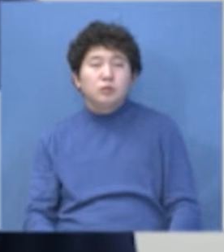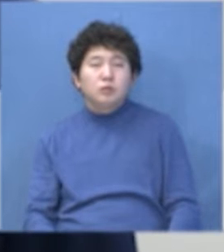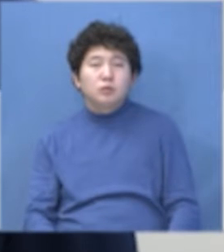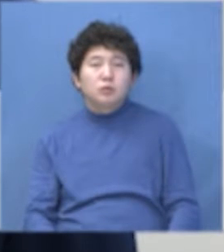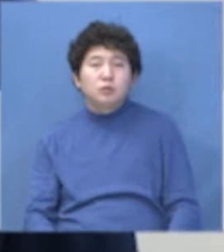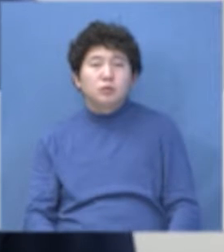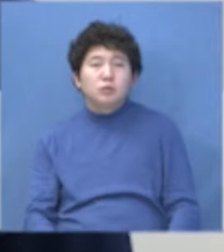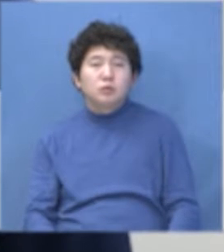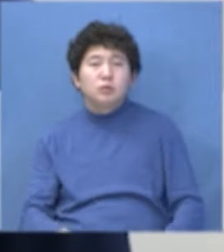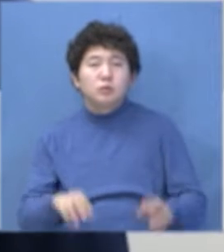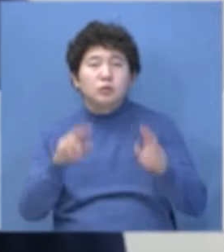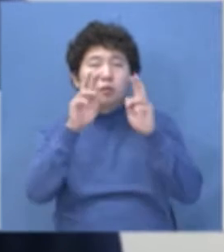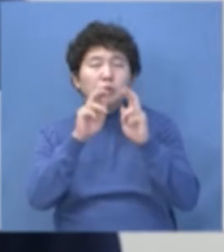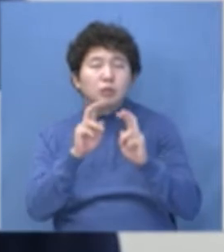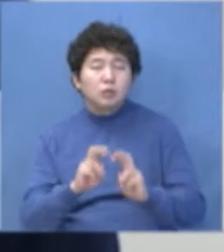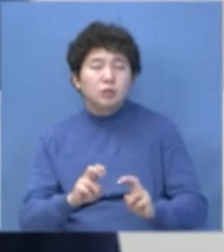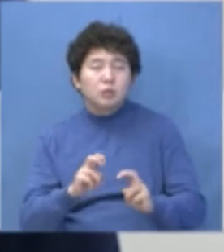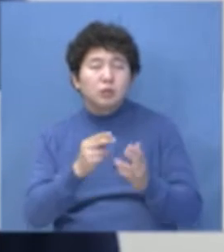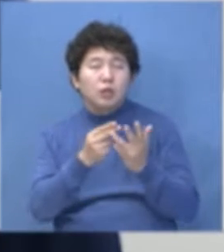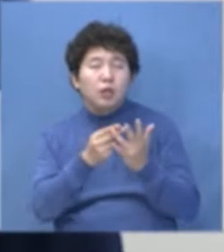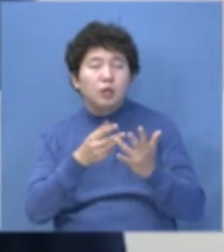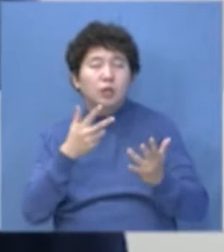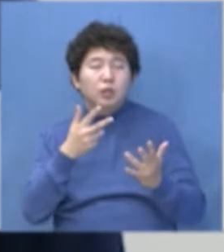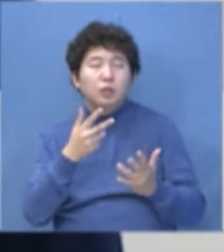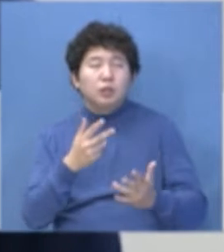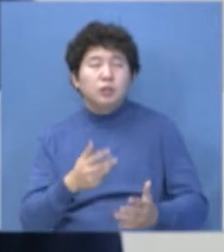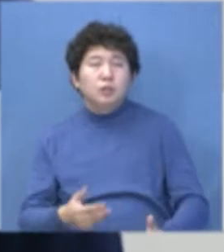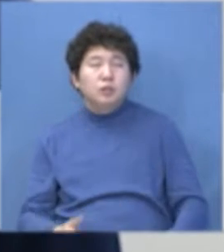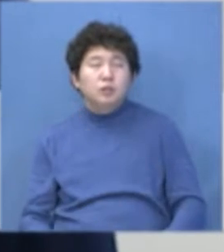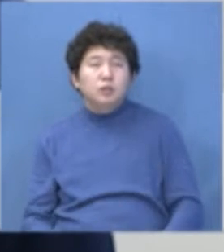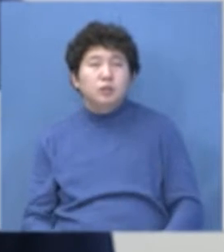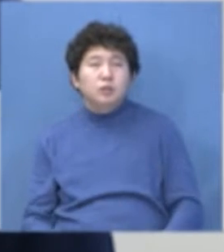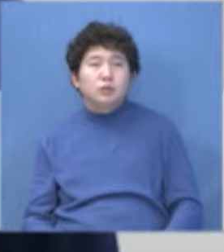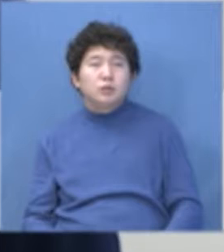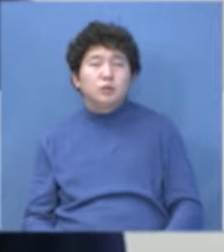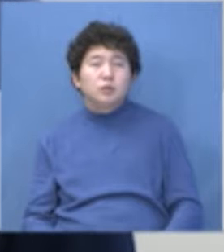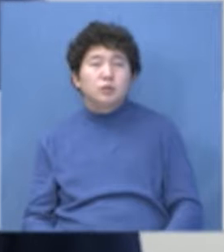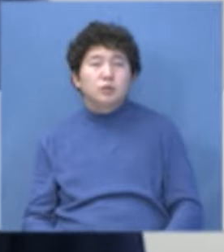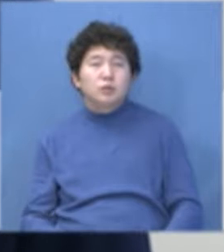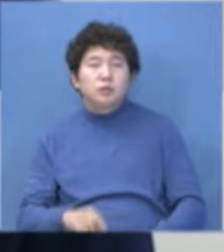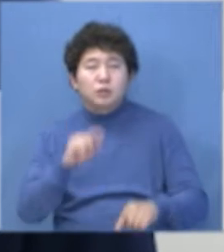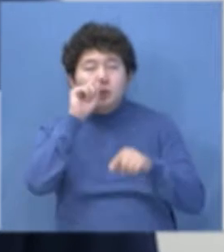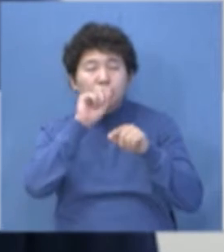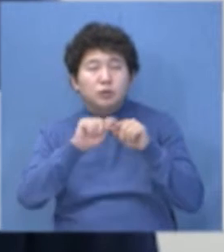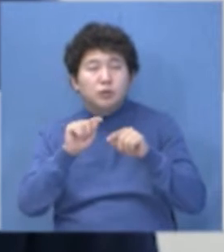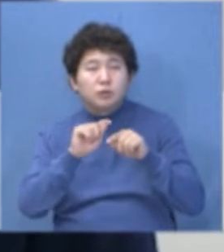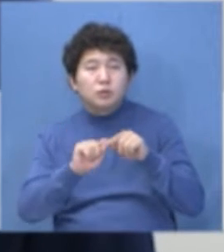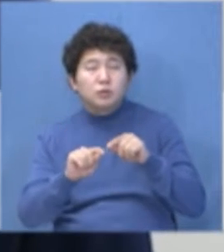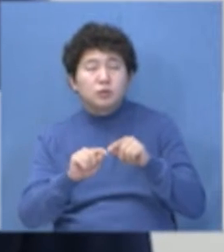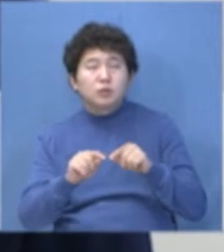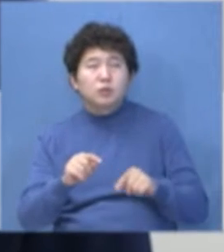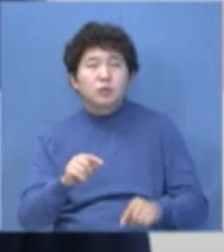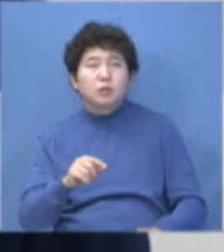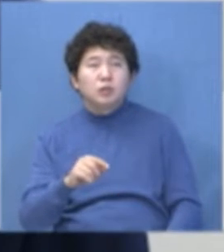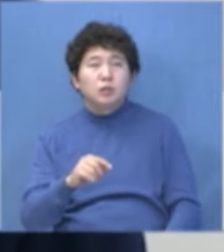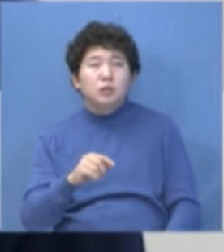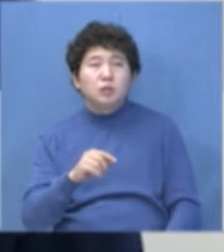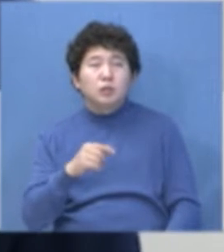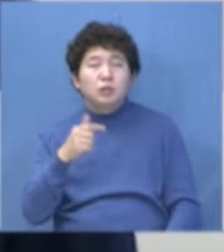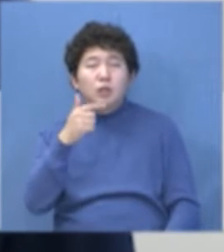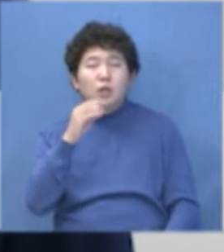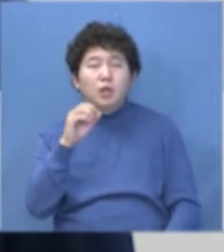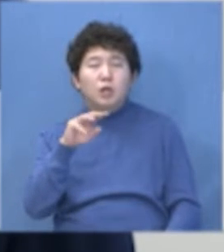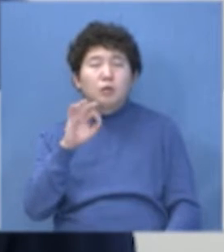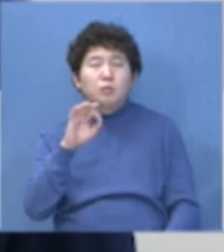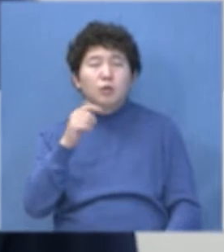там проходят экспресс-анализы. То есть у донора берут с пальца кровь, определяют группу крови, резус-фактор, гемоглобин и печеночную